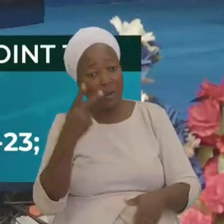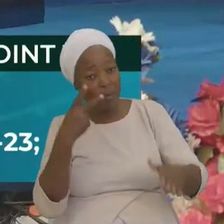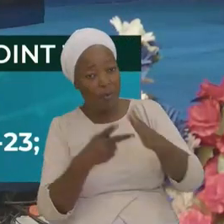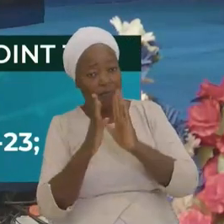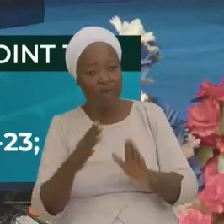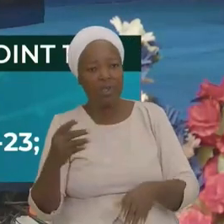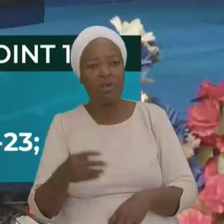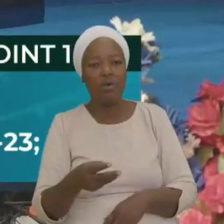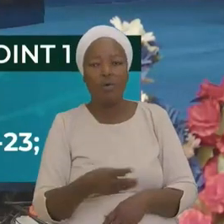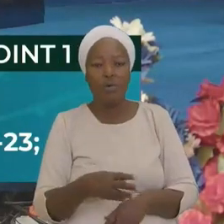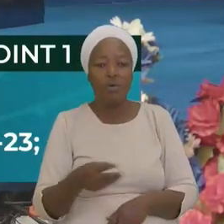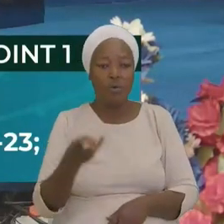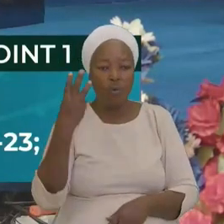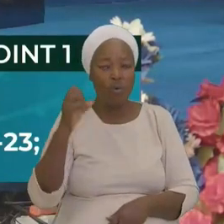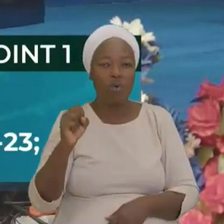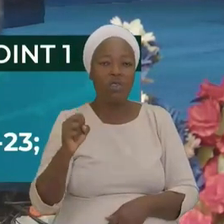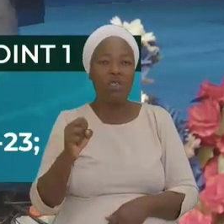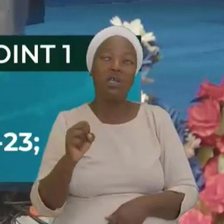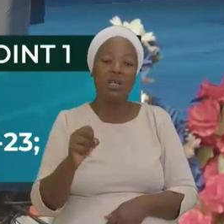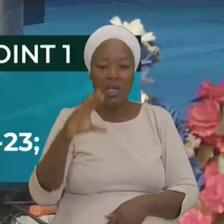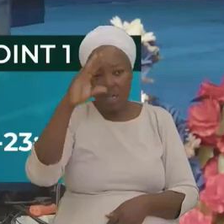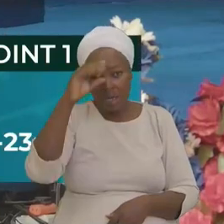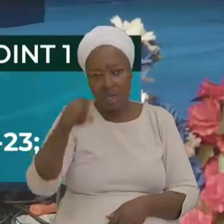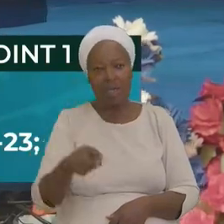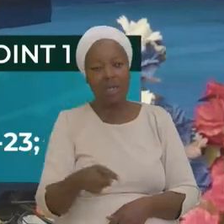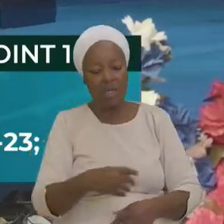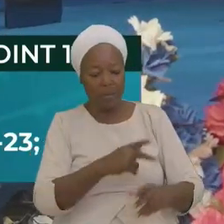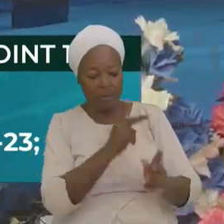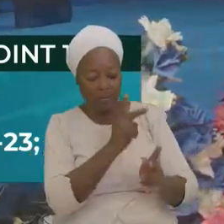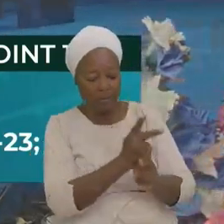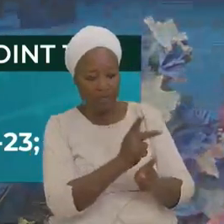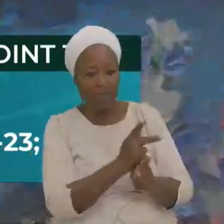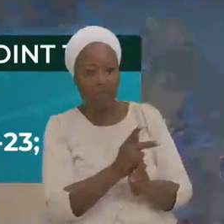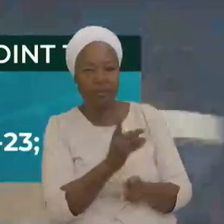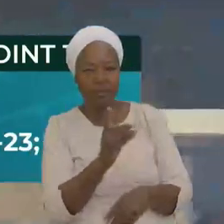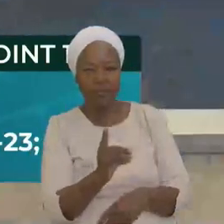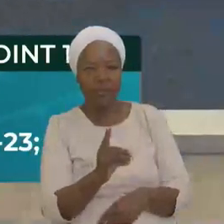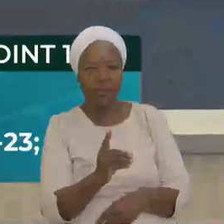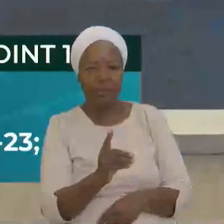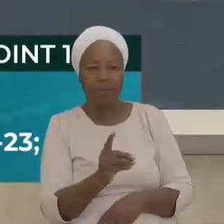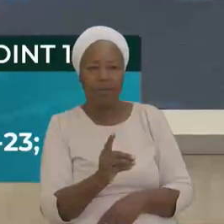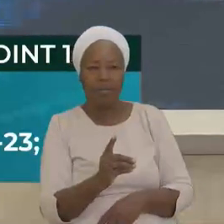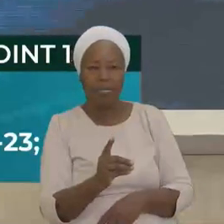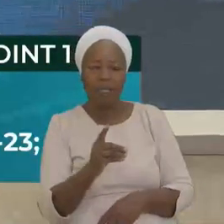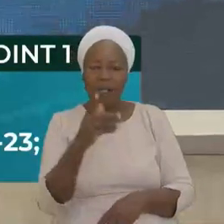Deuxième partie. Et pas un prophète, Israël fut gardé.